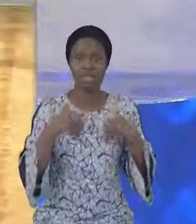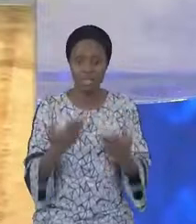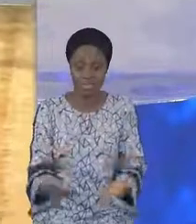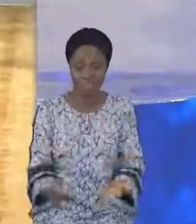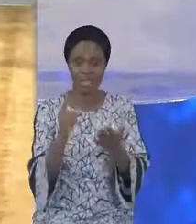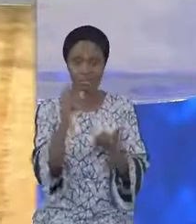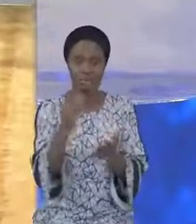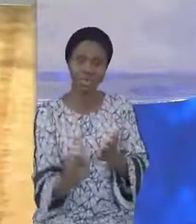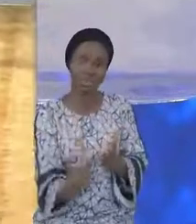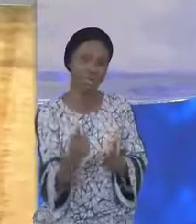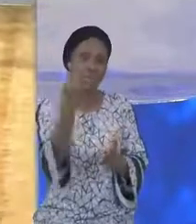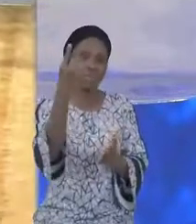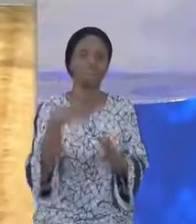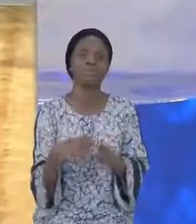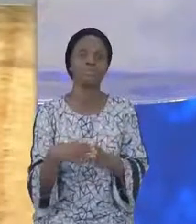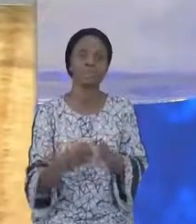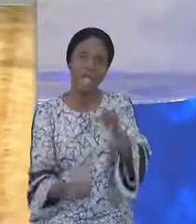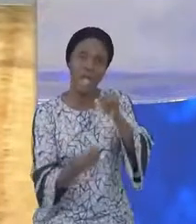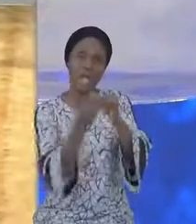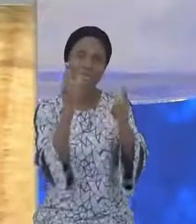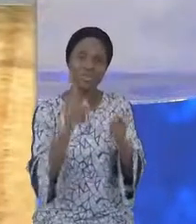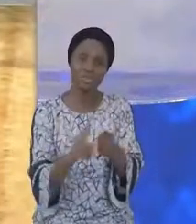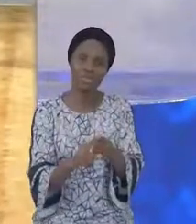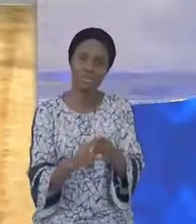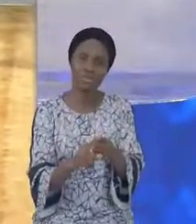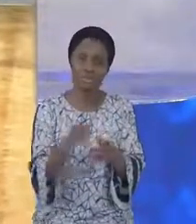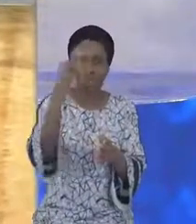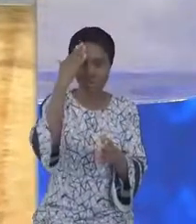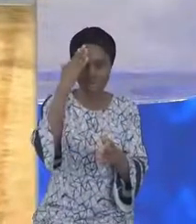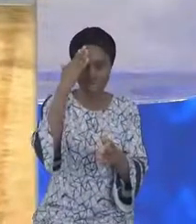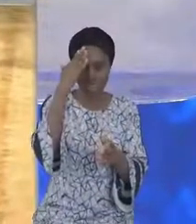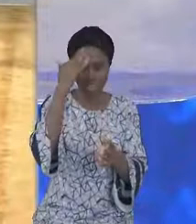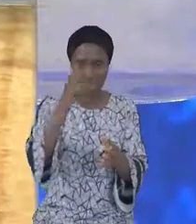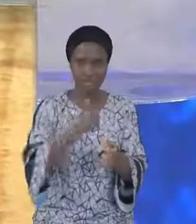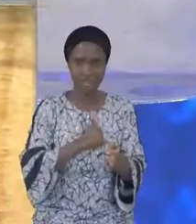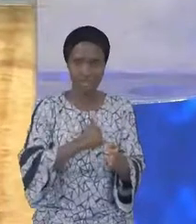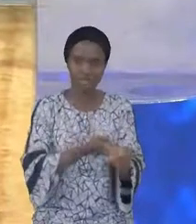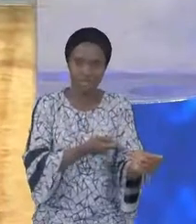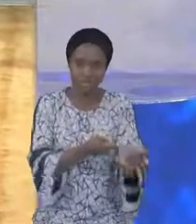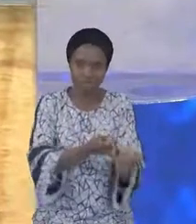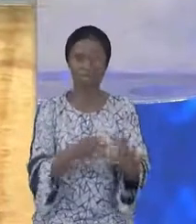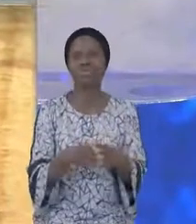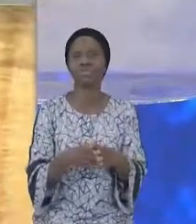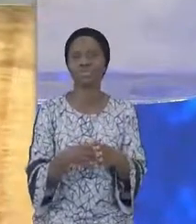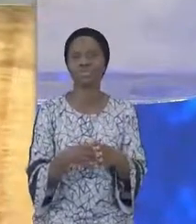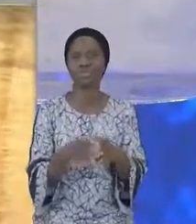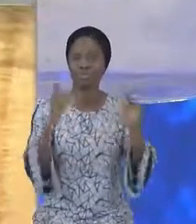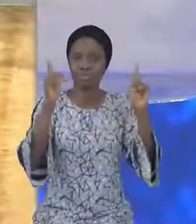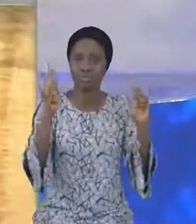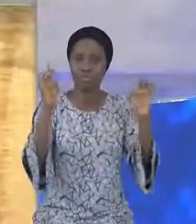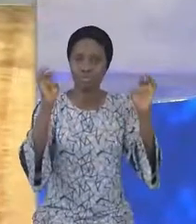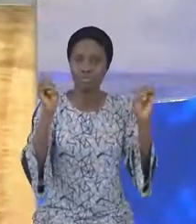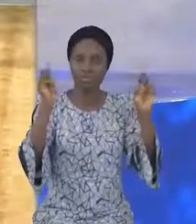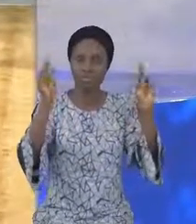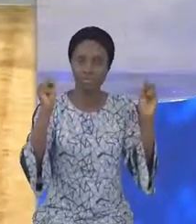cette science, cette connaissance. Et à la science, c'est la tempérance, c'est la maîtrise de soi. Je leur dis que ce qui n'est pas